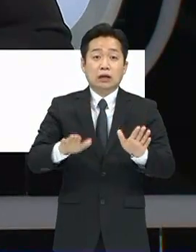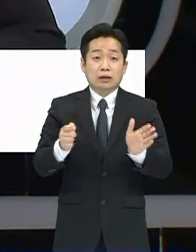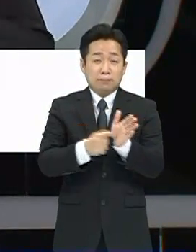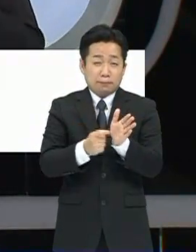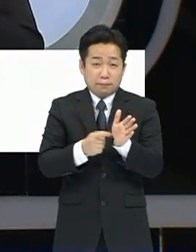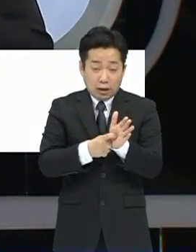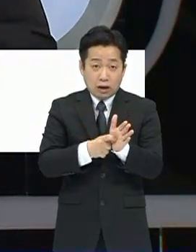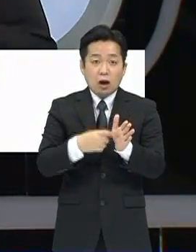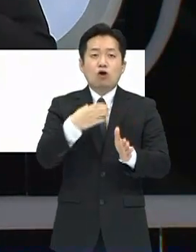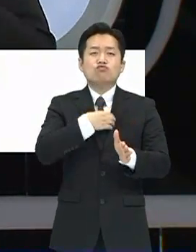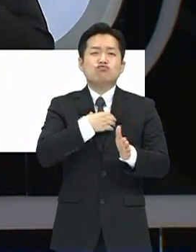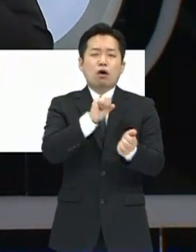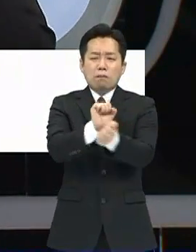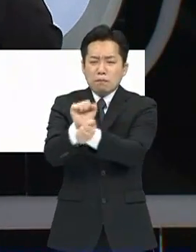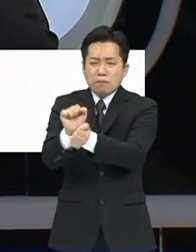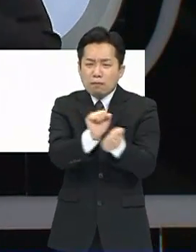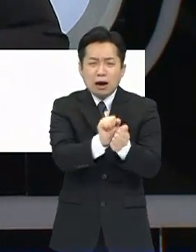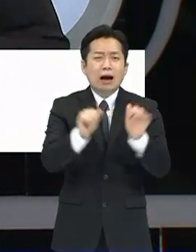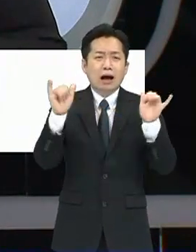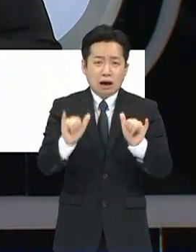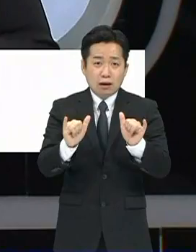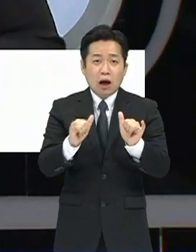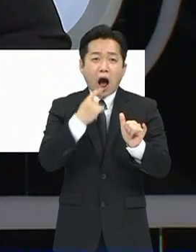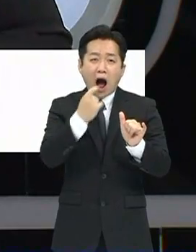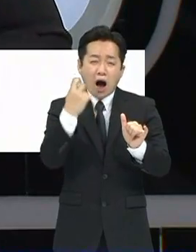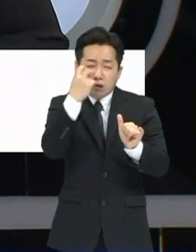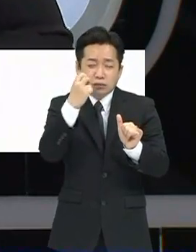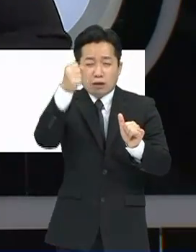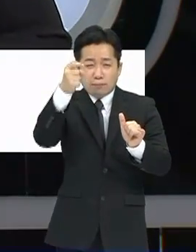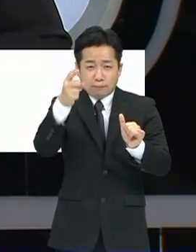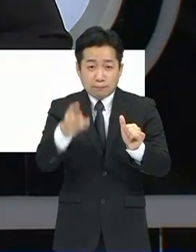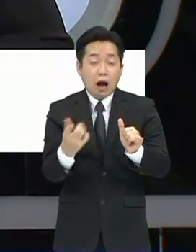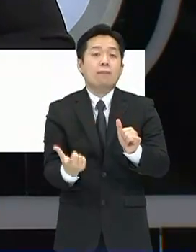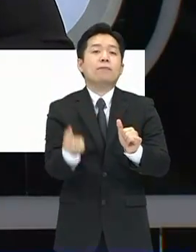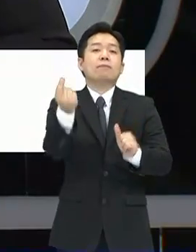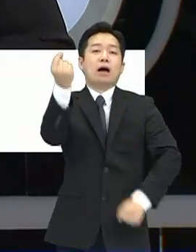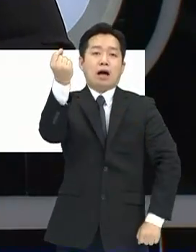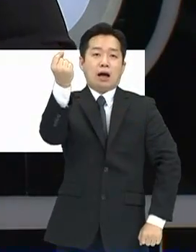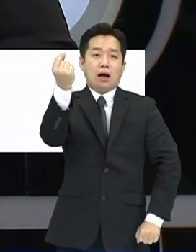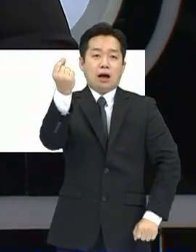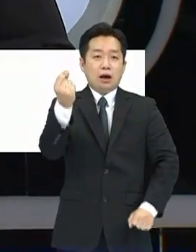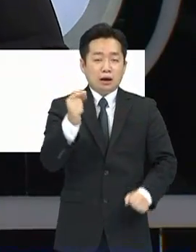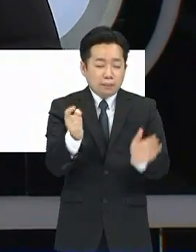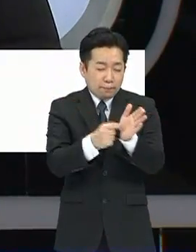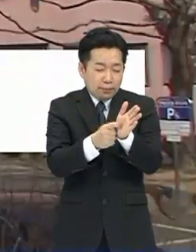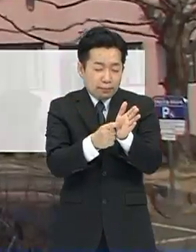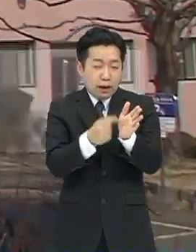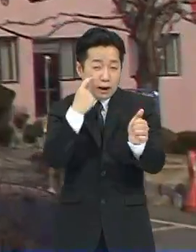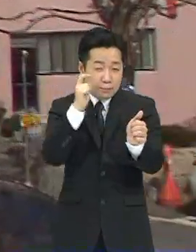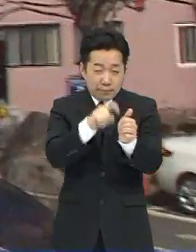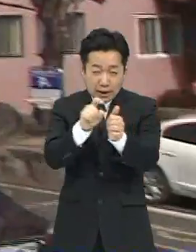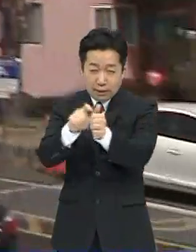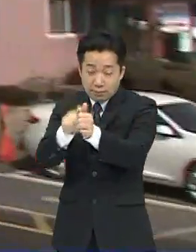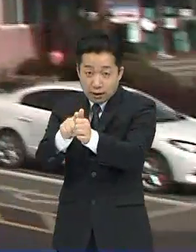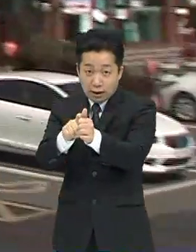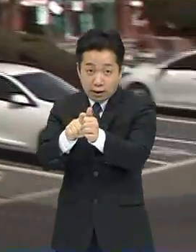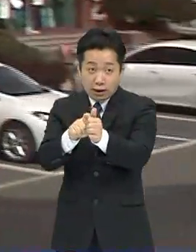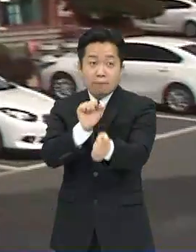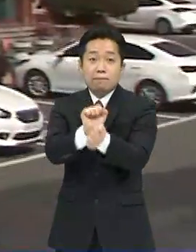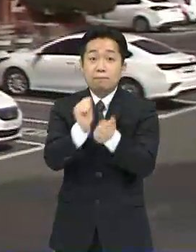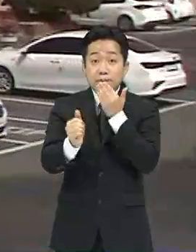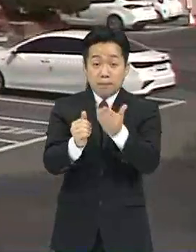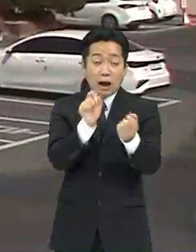저희는 굉장히 자주 검사를 해서 신속하게 조기 환자를 발견해서 감염 위험이